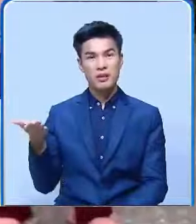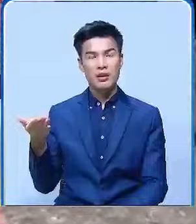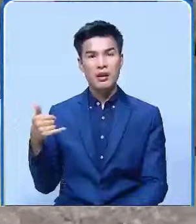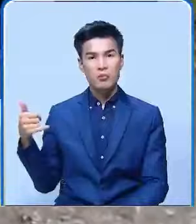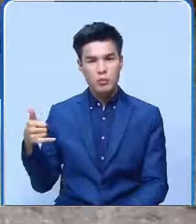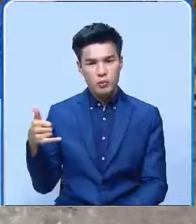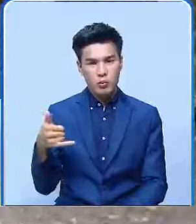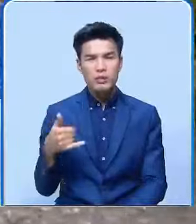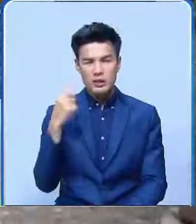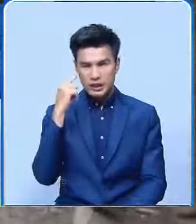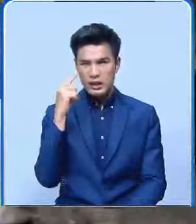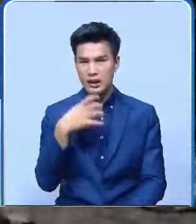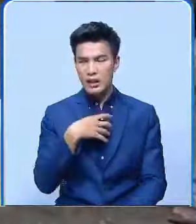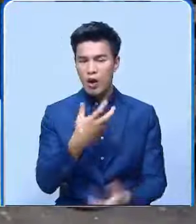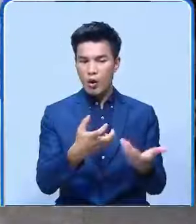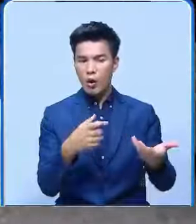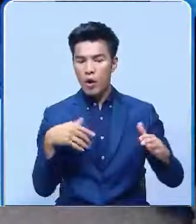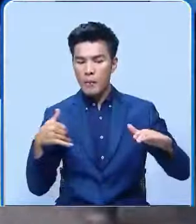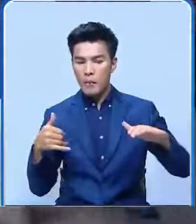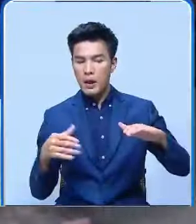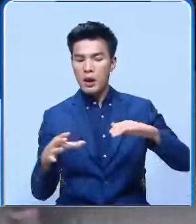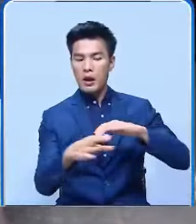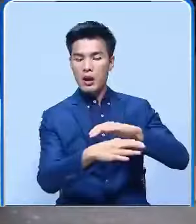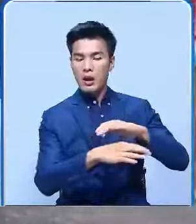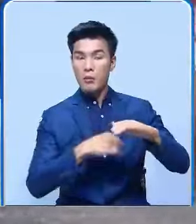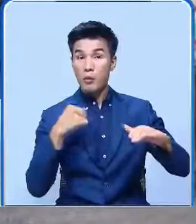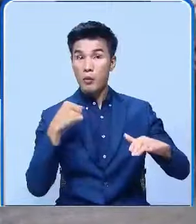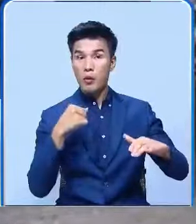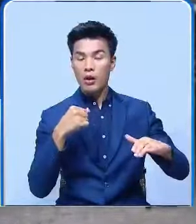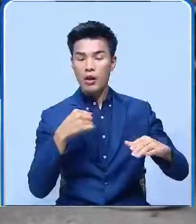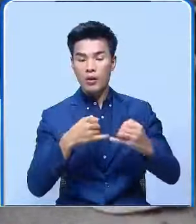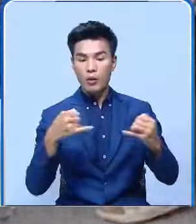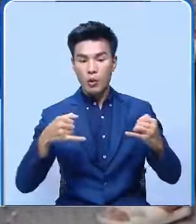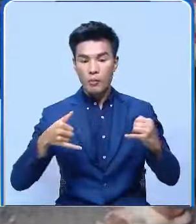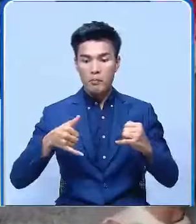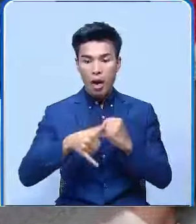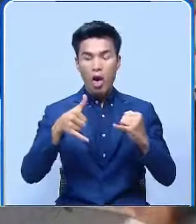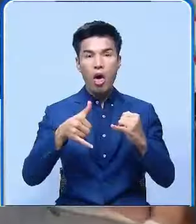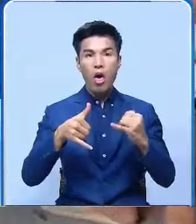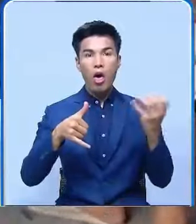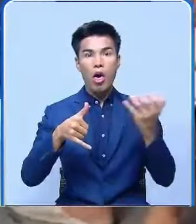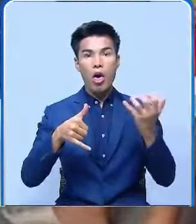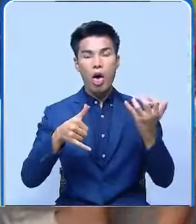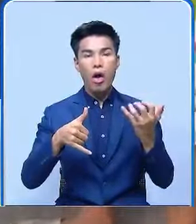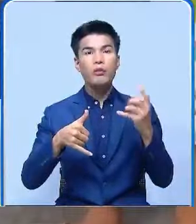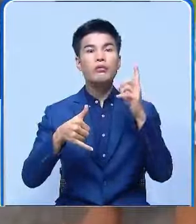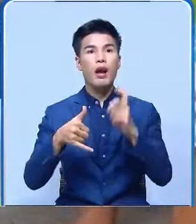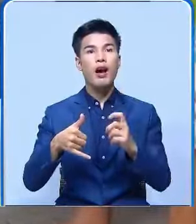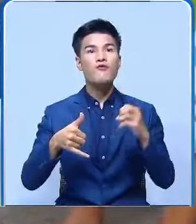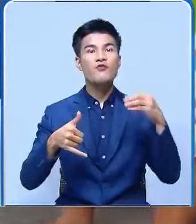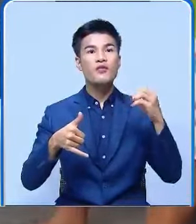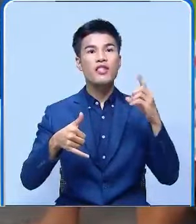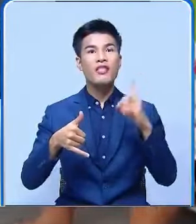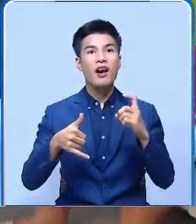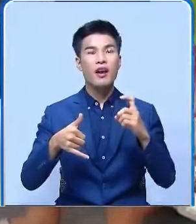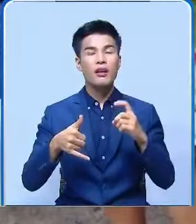ามาขโมยของที่บ้านหลังนี้นะเข้ามาขโมยของเสร็จปั๊บโดนลวดที่ถูกปล่อยกระแสไฟฟ้าถูกไฟดูดเสียชีวิตแม่